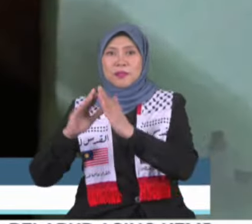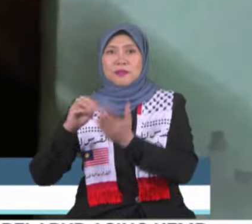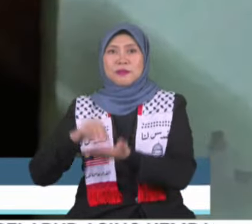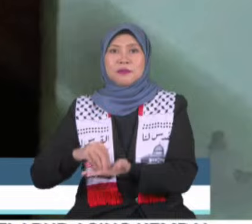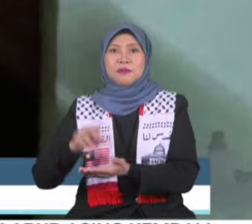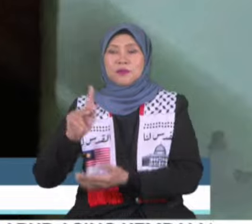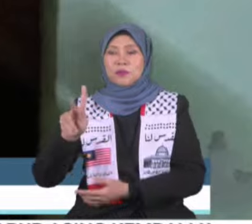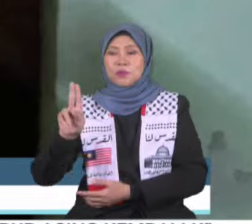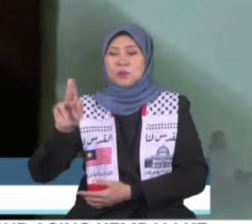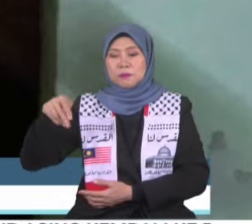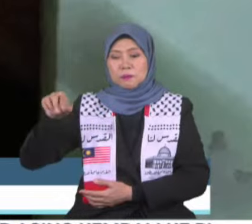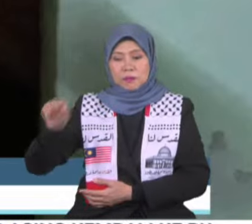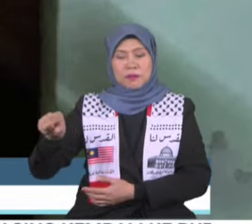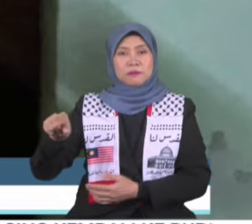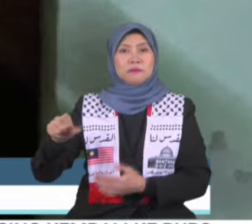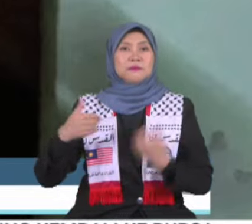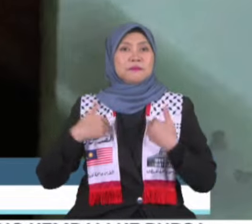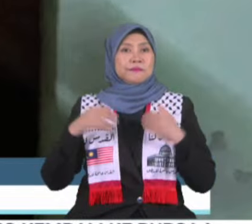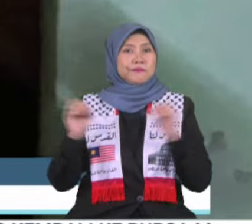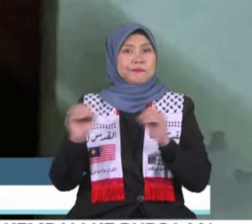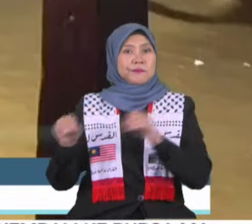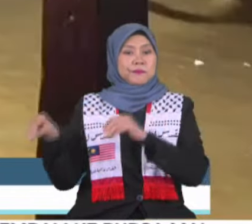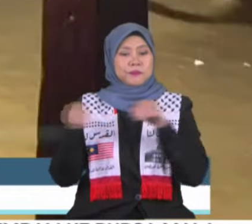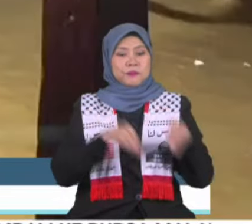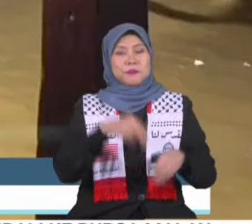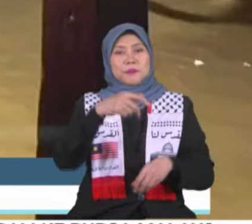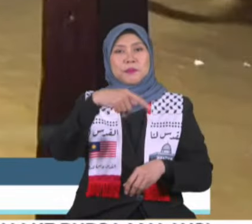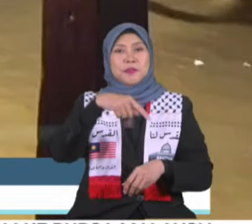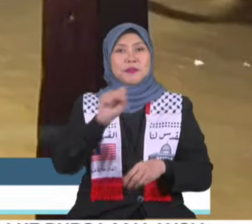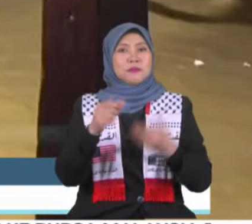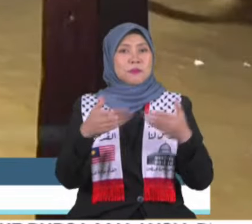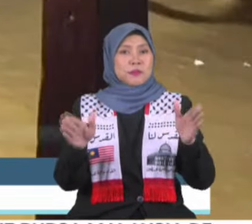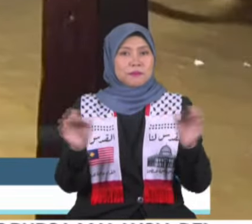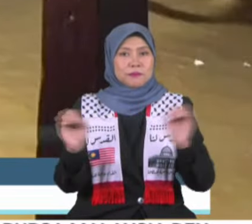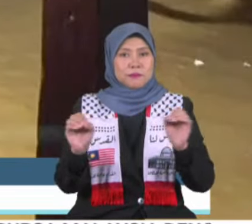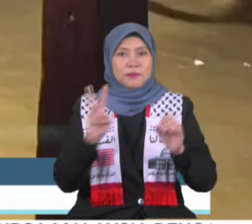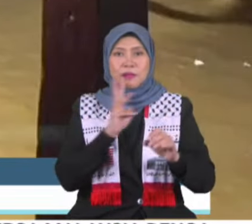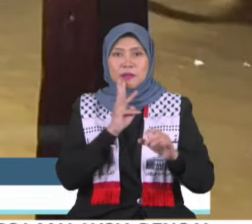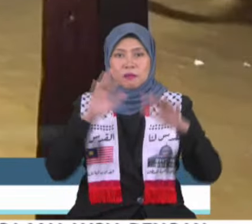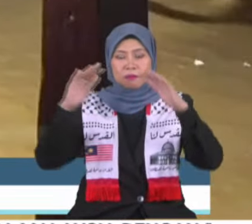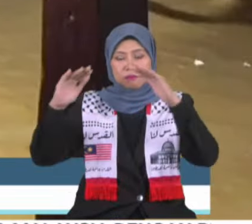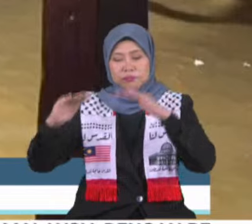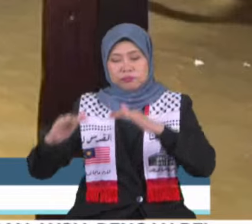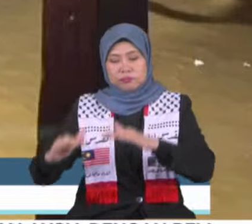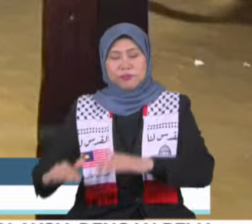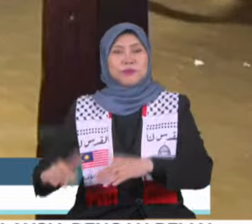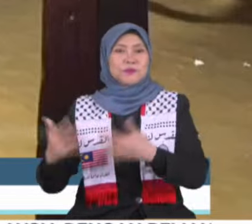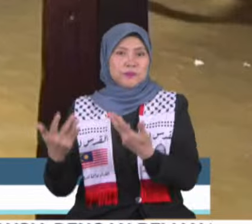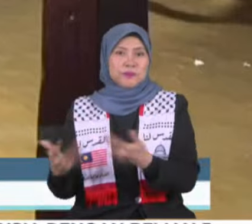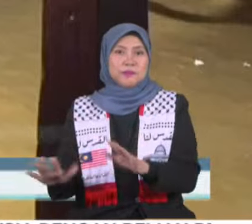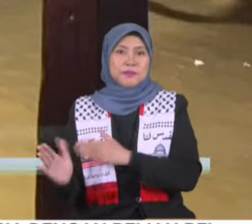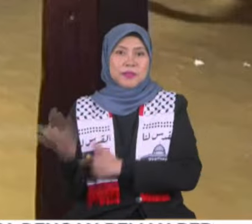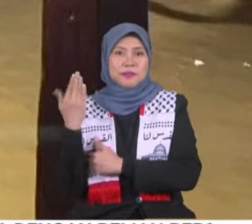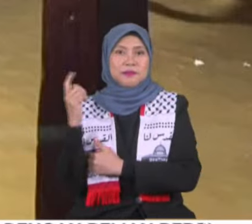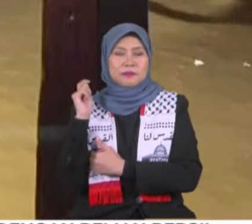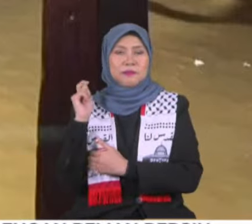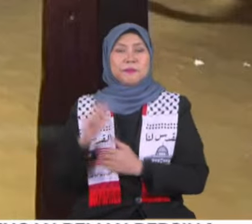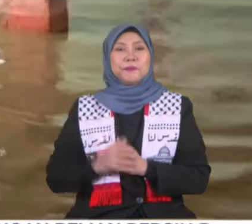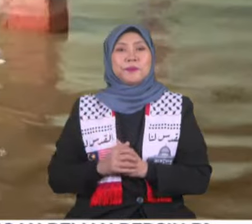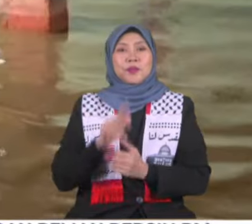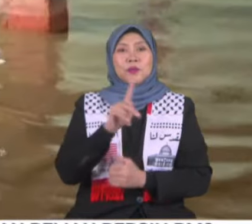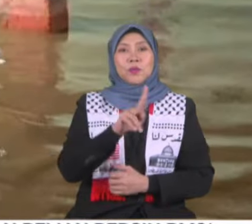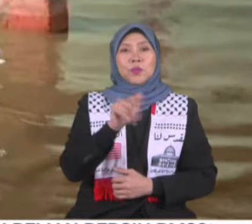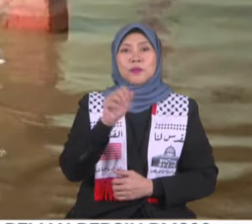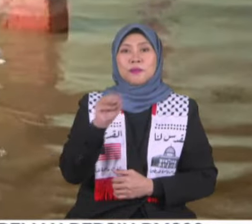Kupang. Bagaimanapun, tiada pusat pemindahan sementara dibuka dan air telah surut sepenuhnya pagi ini. Sementara itu, di